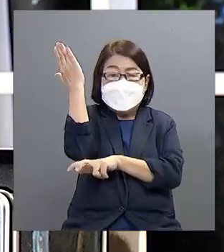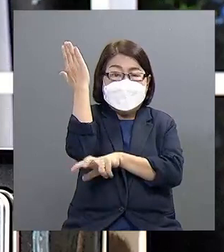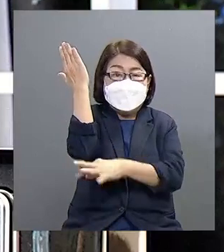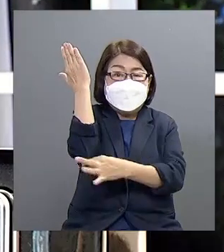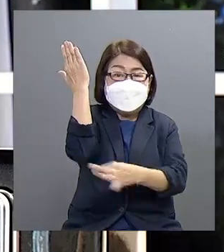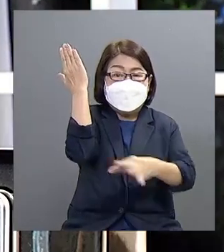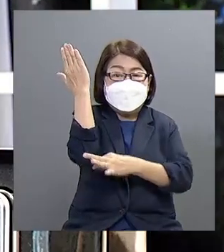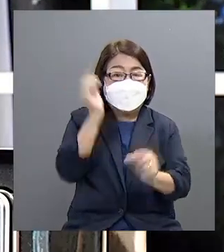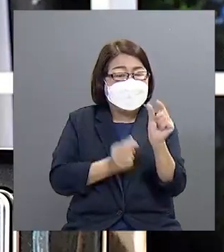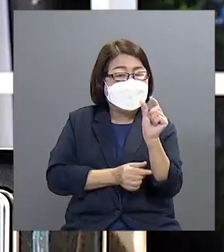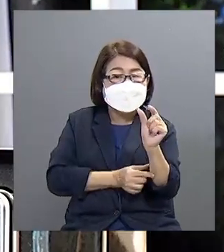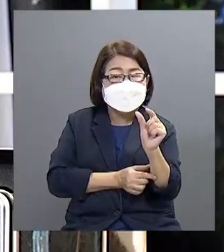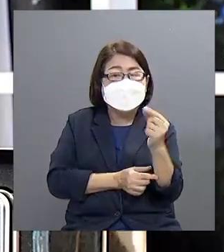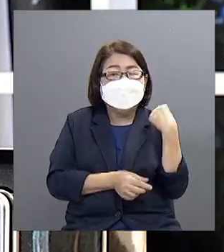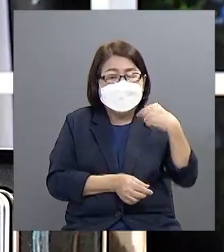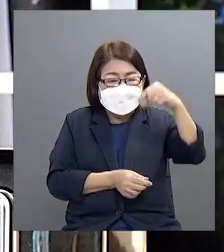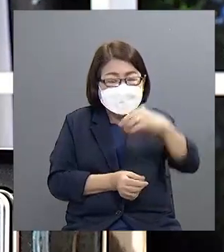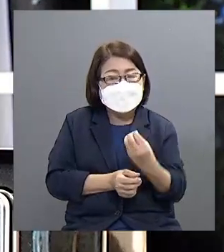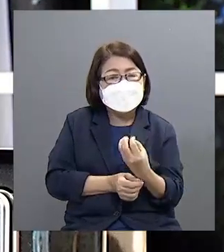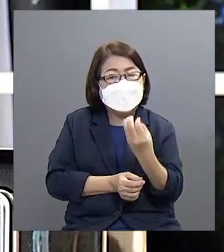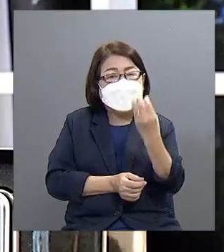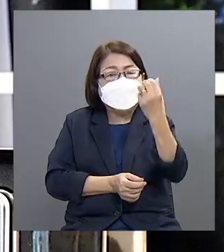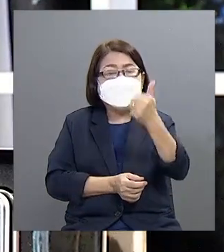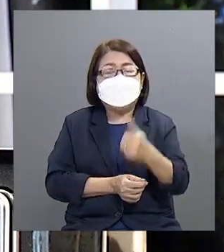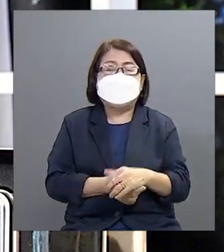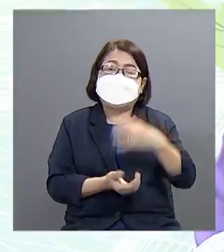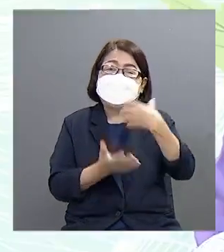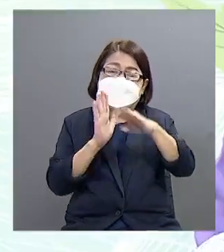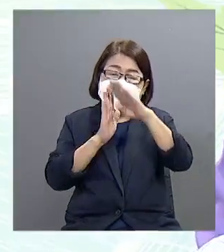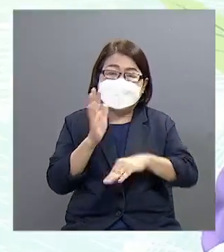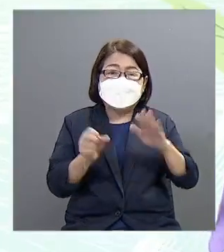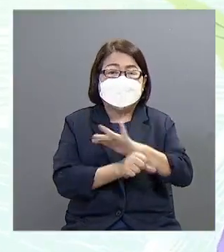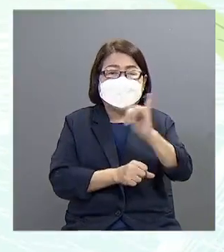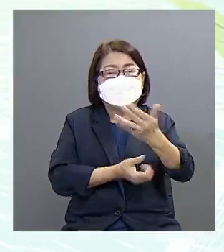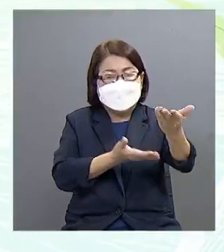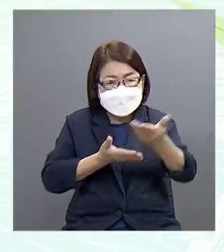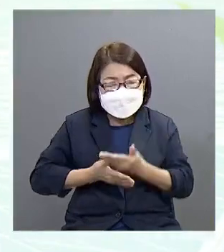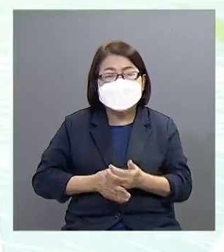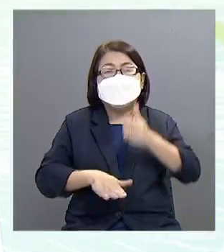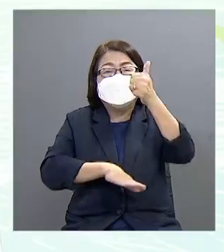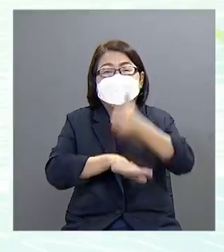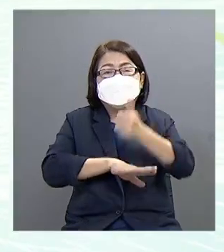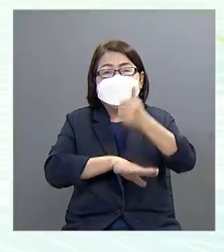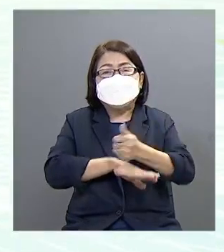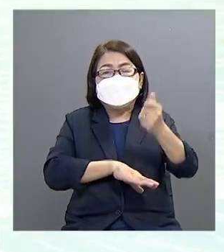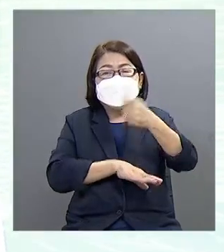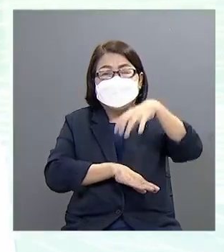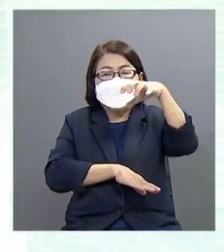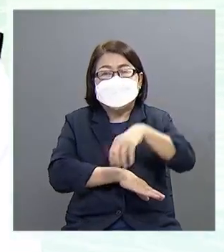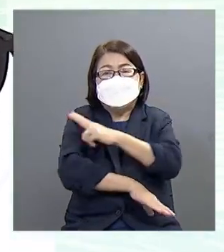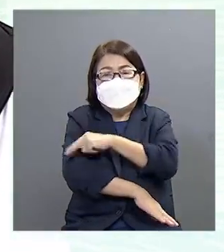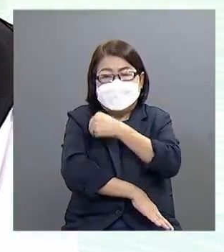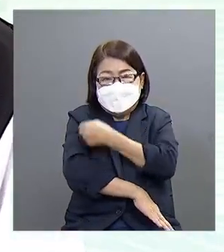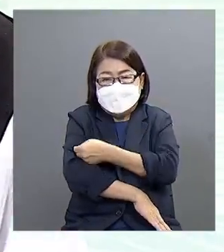วันนี้ผมอาจจะเล่าเองไม่ครบครับได้รับเกียรติจากท่านอธิบดีกรมการแพทย์แผนไทยและการแพทย์ทางเลือกครับคุณหมอยงยศธรรมวุฒิครับมาร่ว